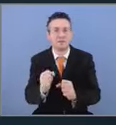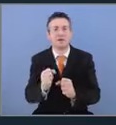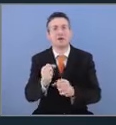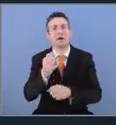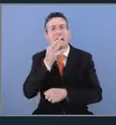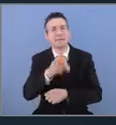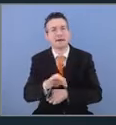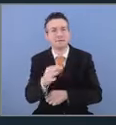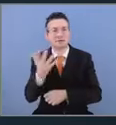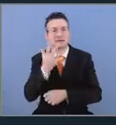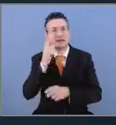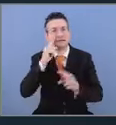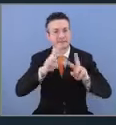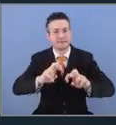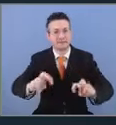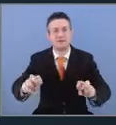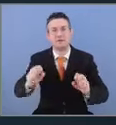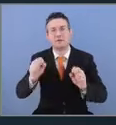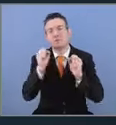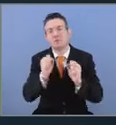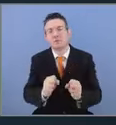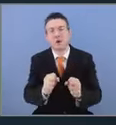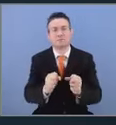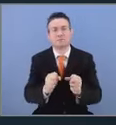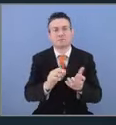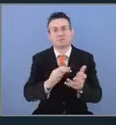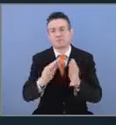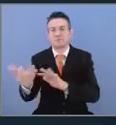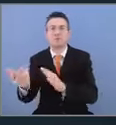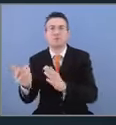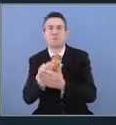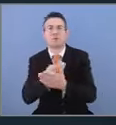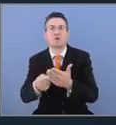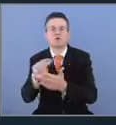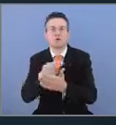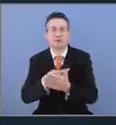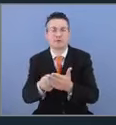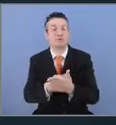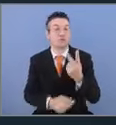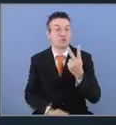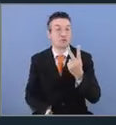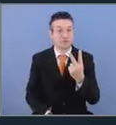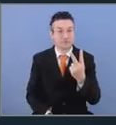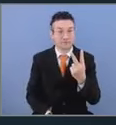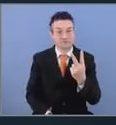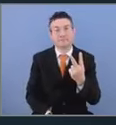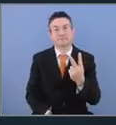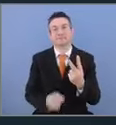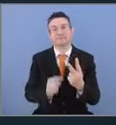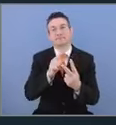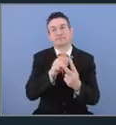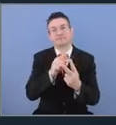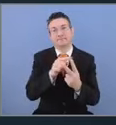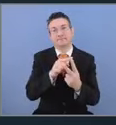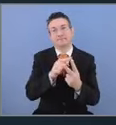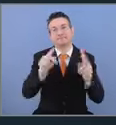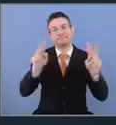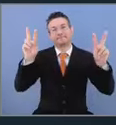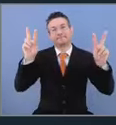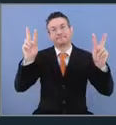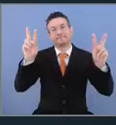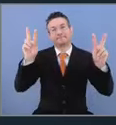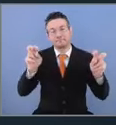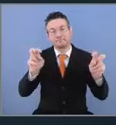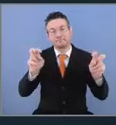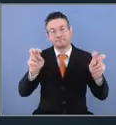eventualmente sboccare in qualche progetto. E sono due essenzialmente, non la faccio lunga. Uno è il tema della global value chain, delle